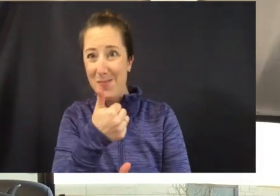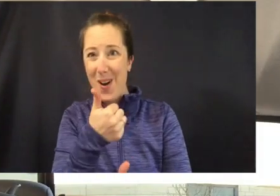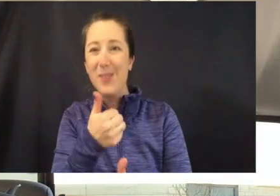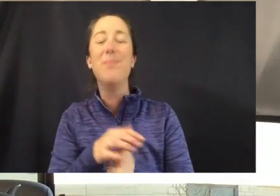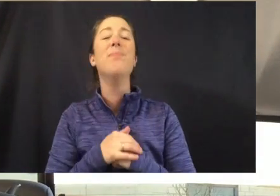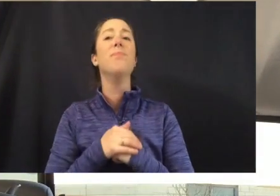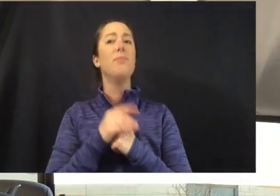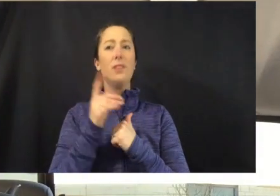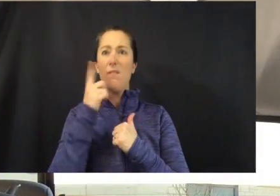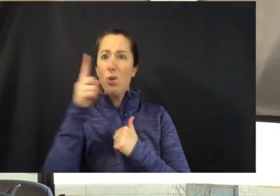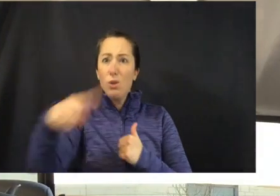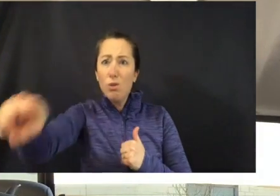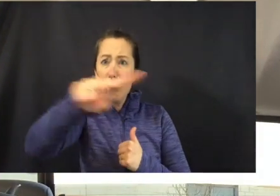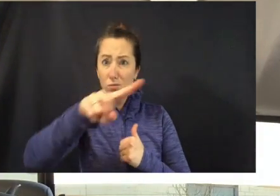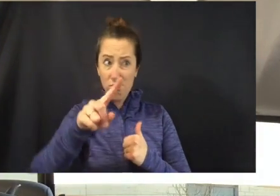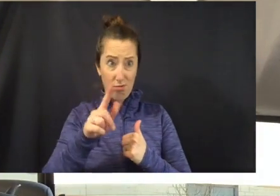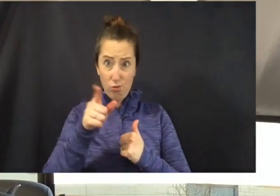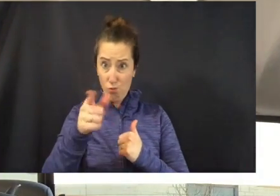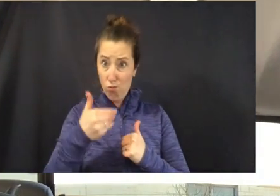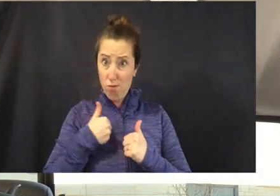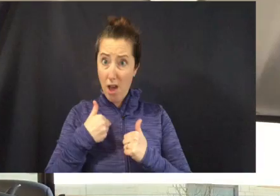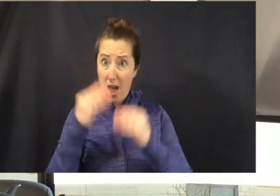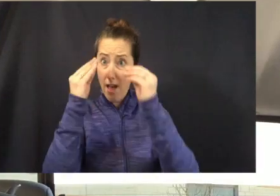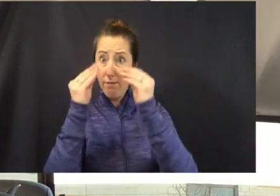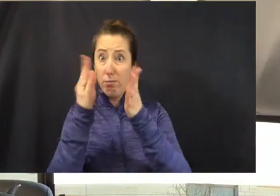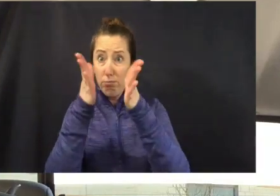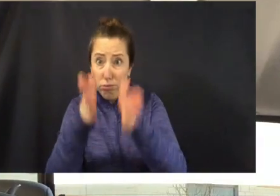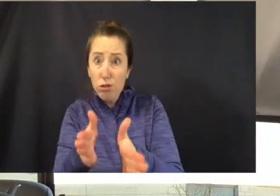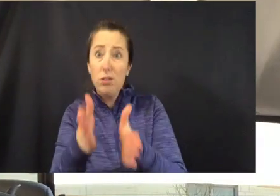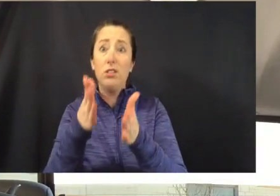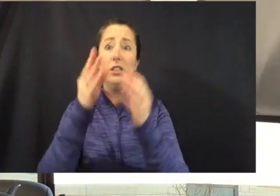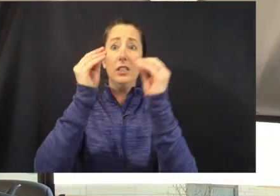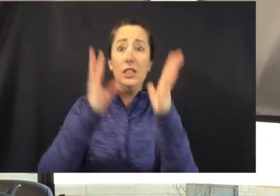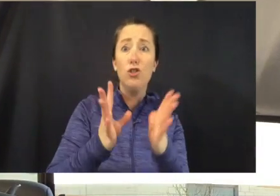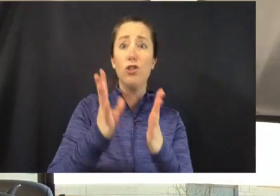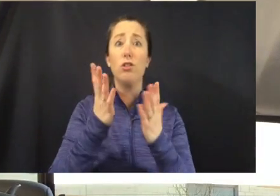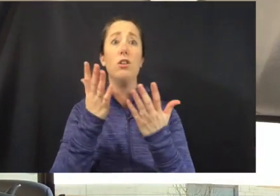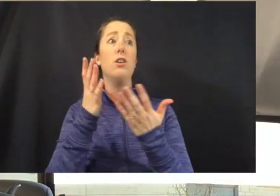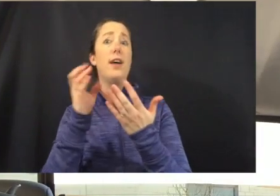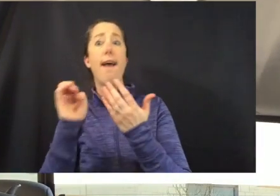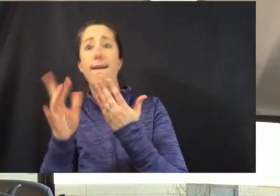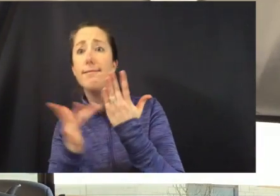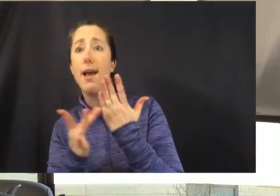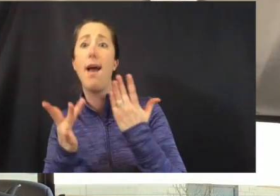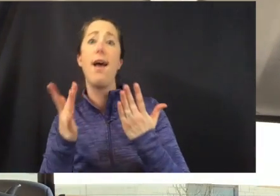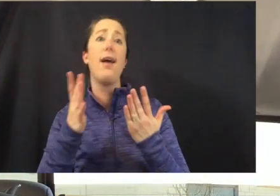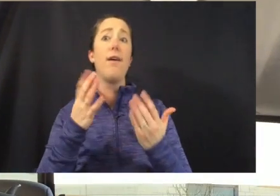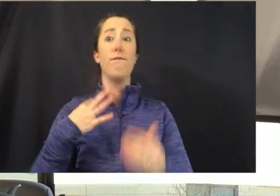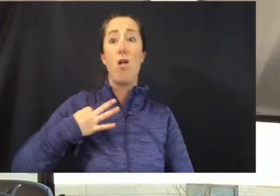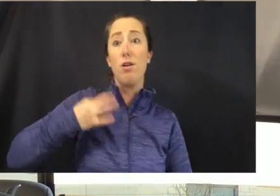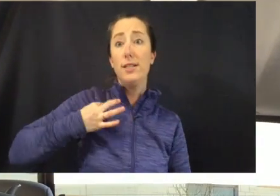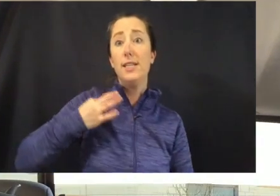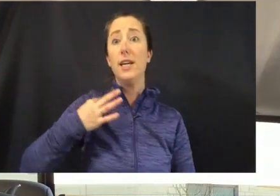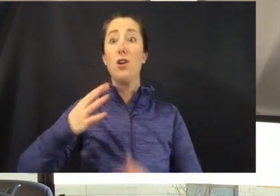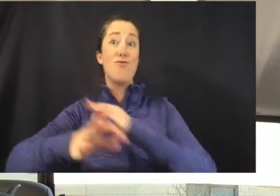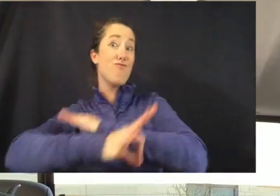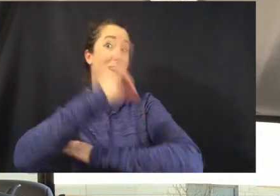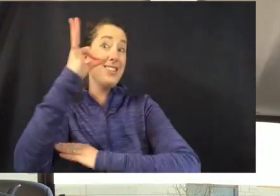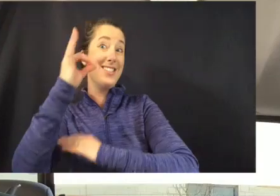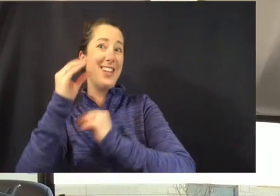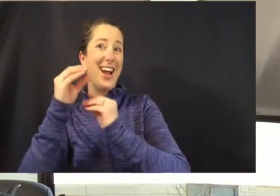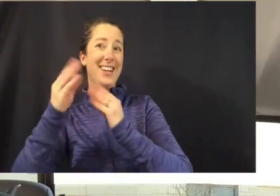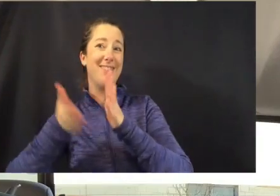différence dans votre vie? Peut-être est-ce un de vos professeurs, teachers, une des aides de East